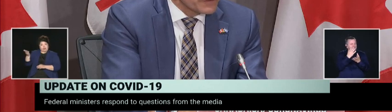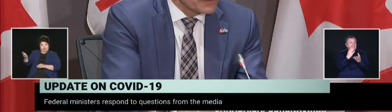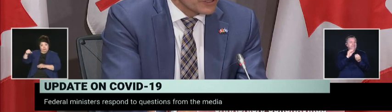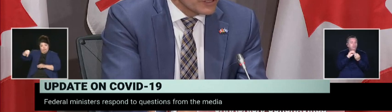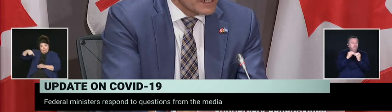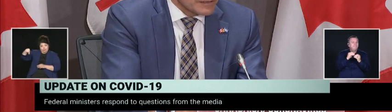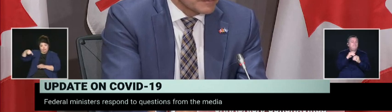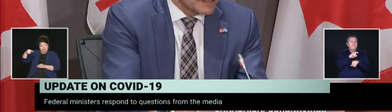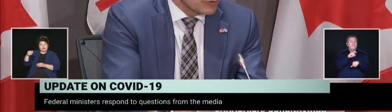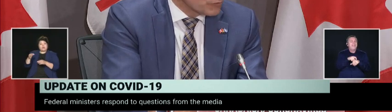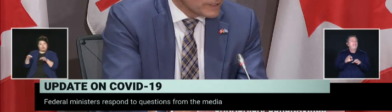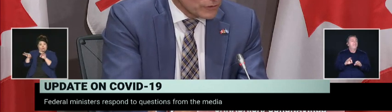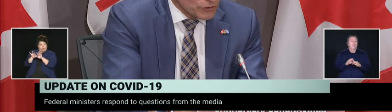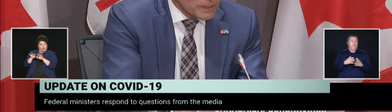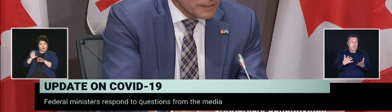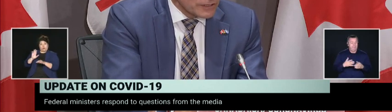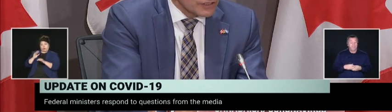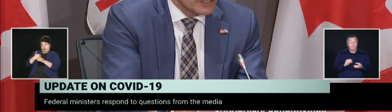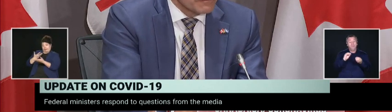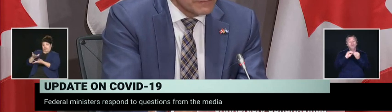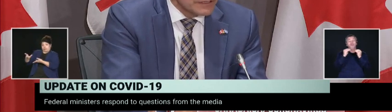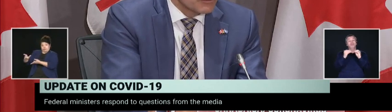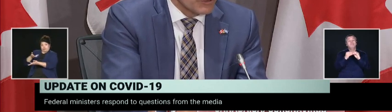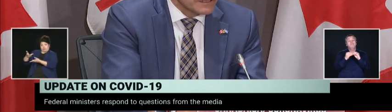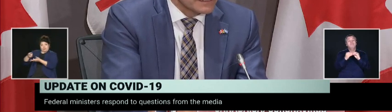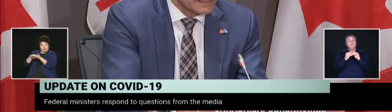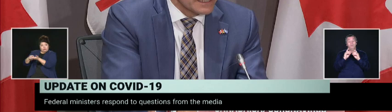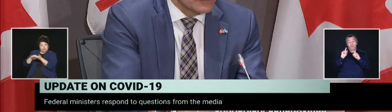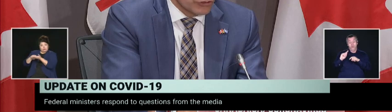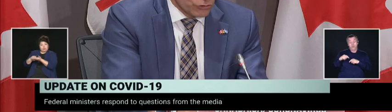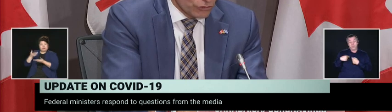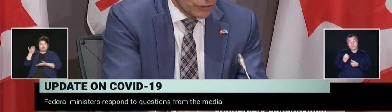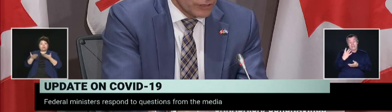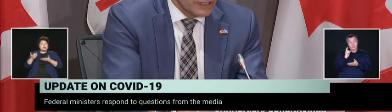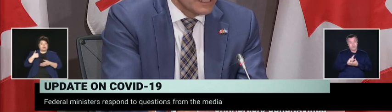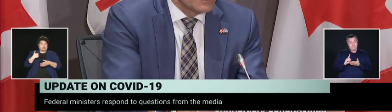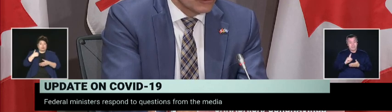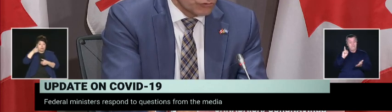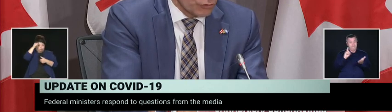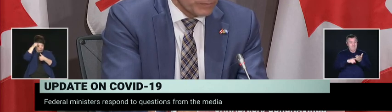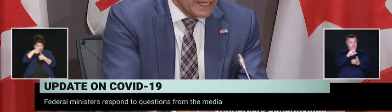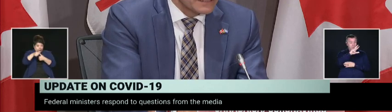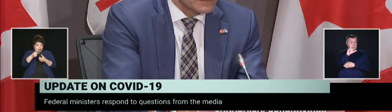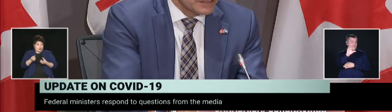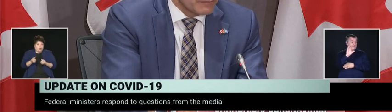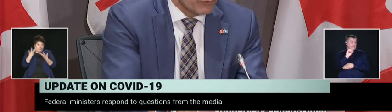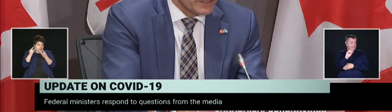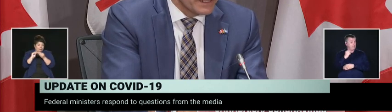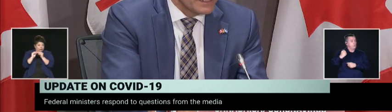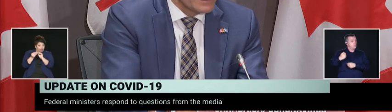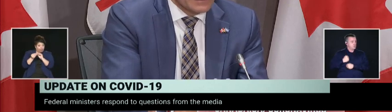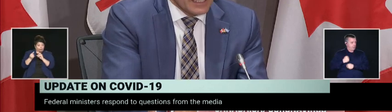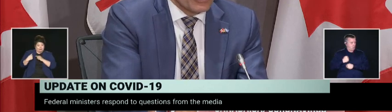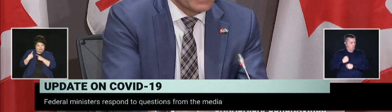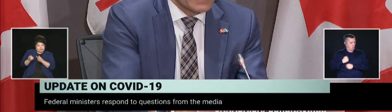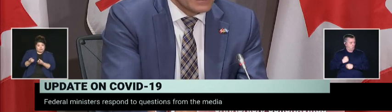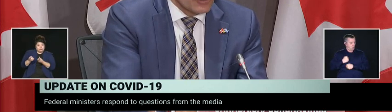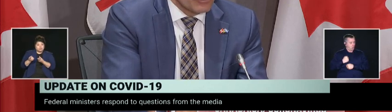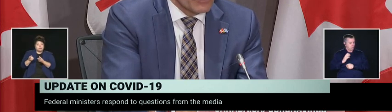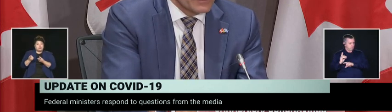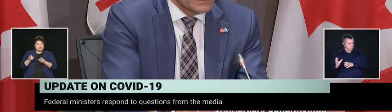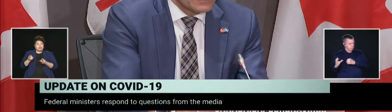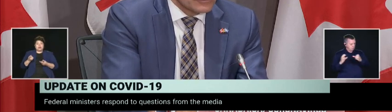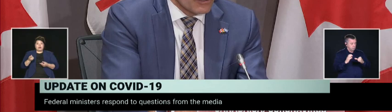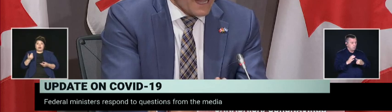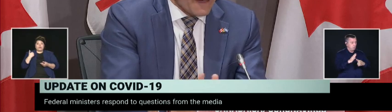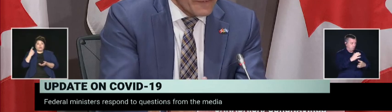Les chiffres, c'est depuis quelques semaines déjà 1350 soldats sur place, déployés. Il y en a un certain